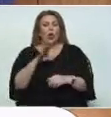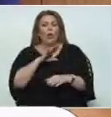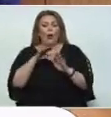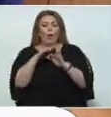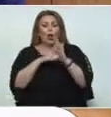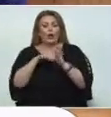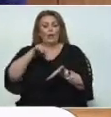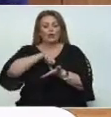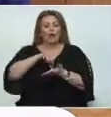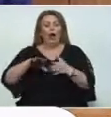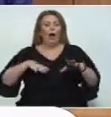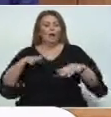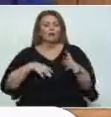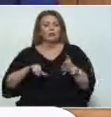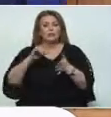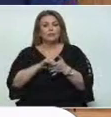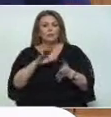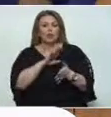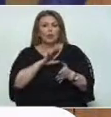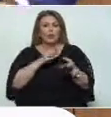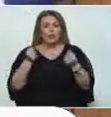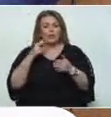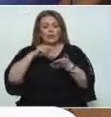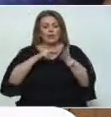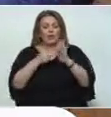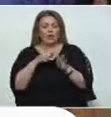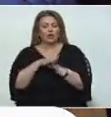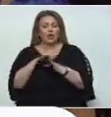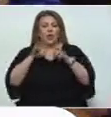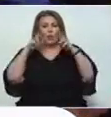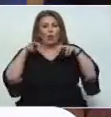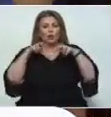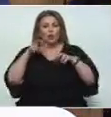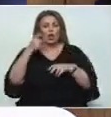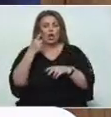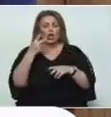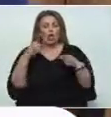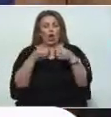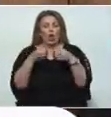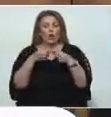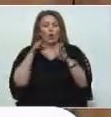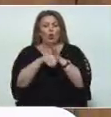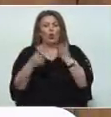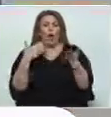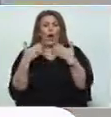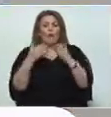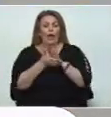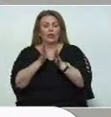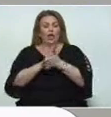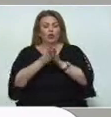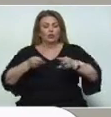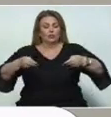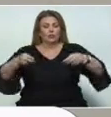proqram iştirakçılarına aktivlərin təqdim edilməsində, biznes planlarının icrasının monitorinqində iki qurum arasında əməkdaşlığı nəzərdə tutur. Bizim